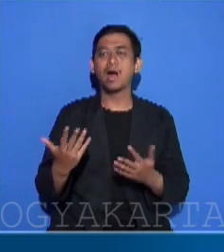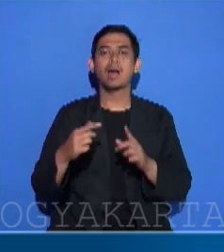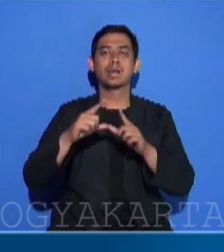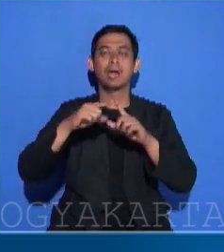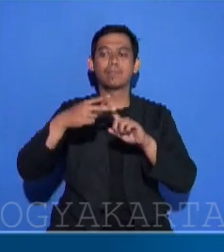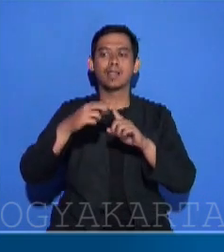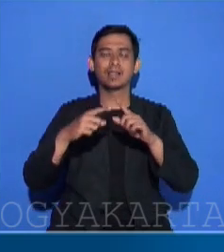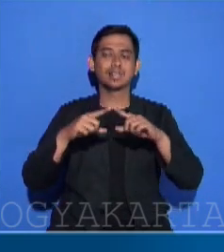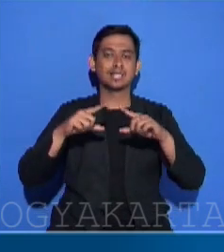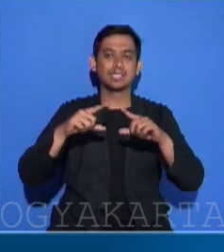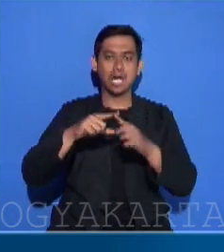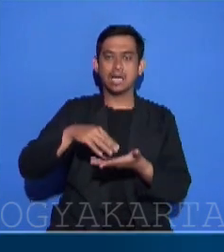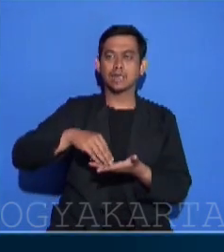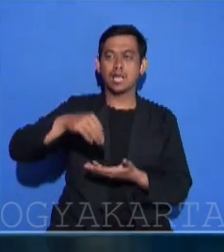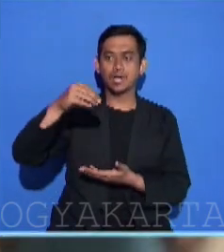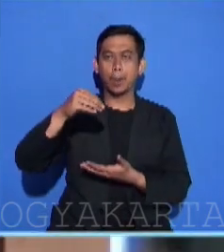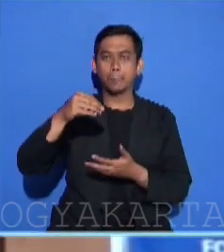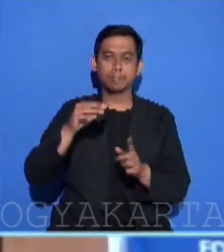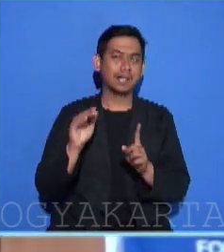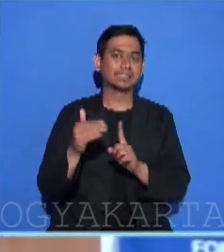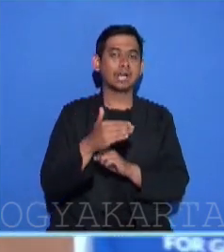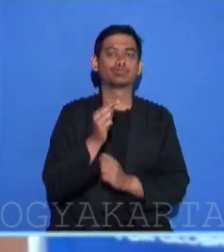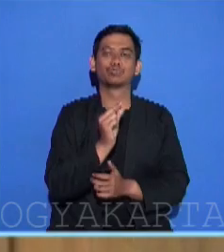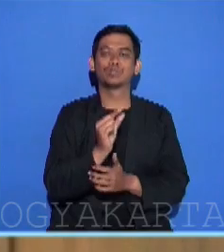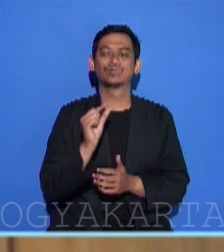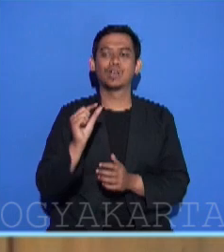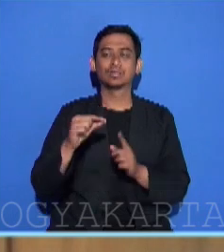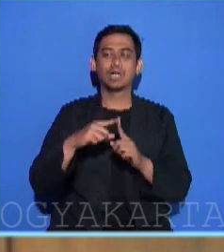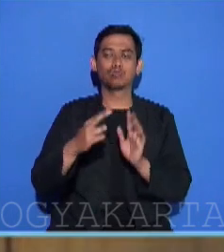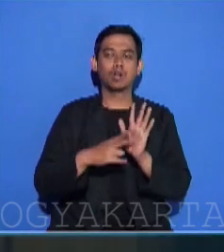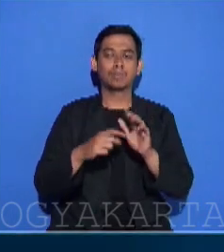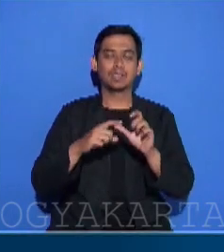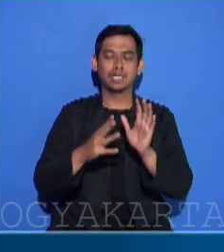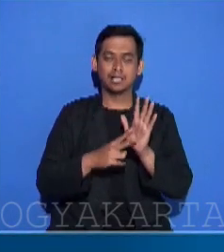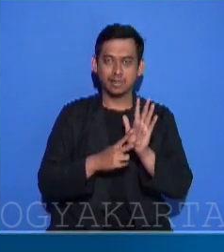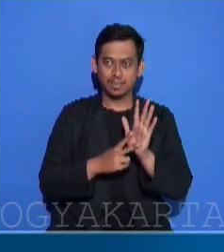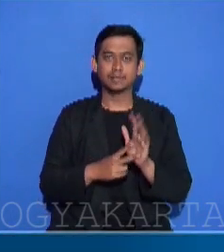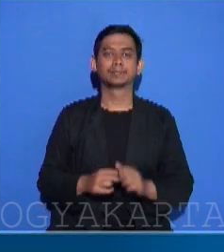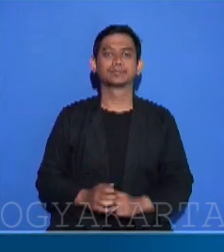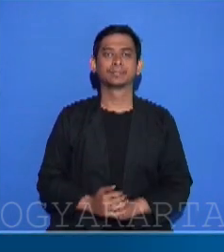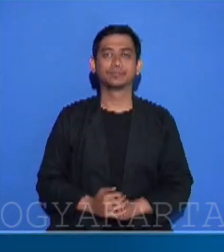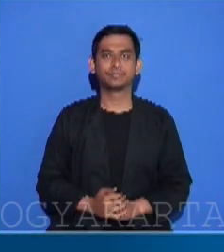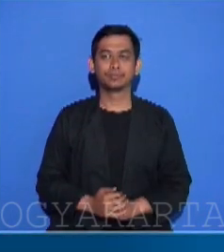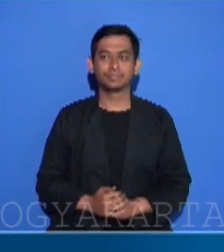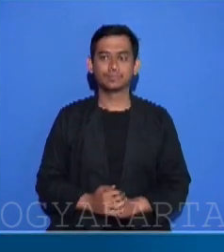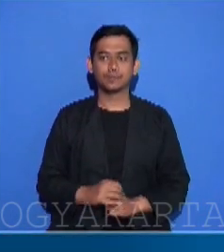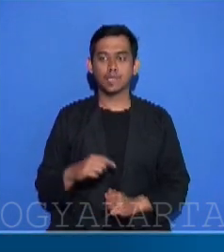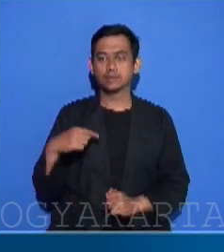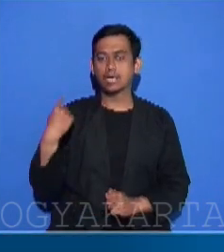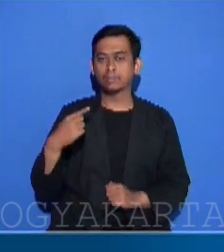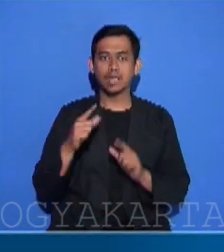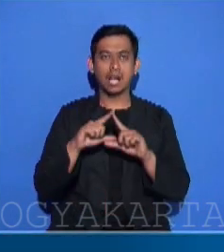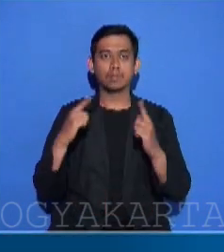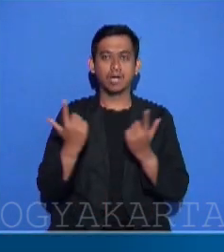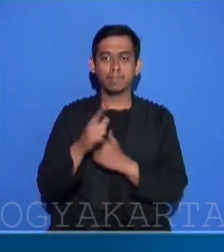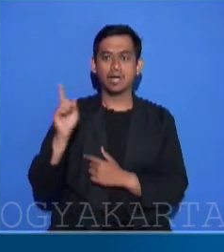belum menyentuh terkait UU Perlindungan Konsumen. Jadi ya kami hanya, karena kami juga lembaga pemerintah ya,